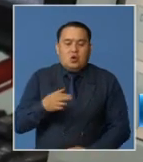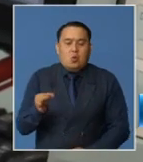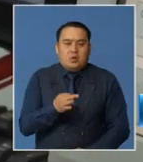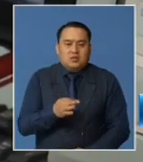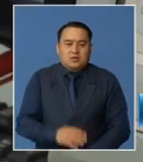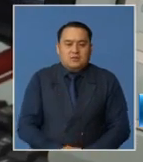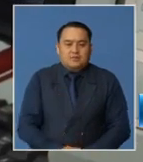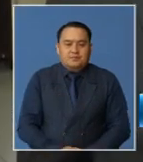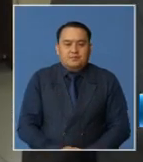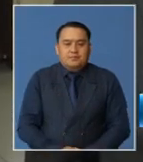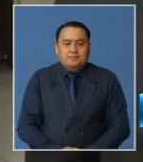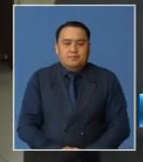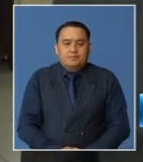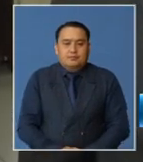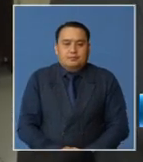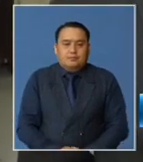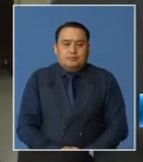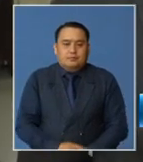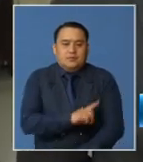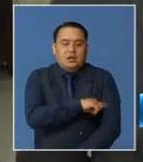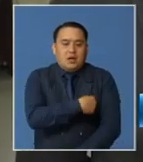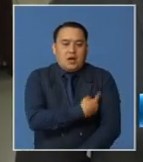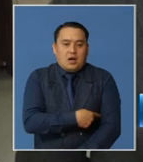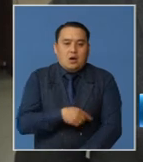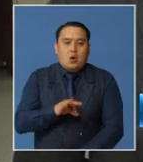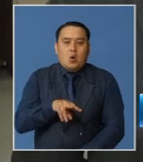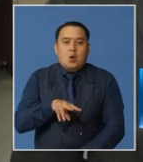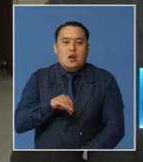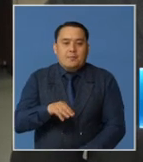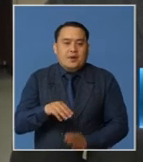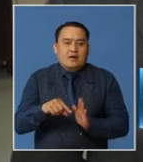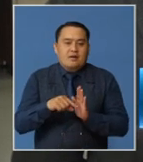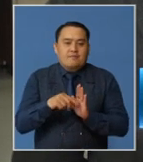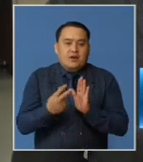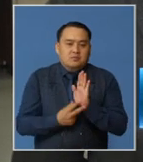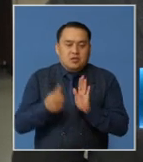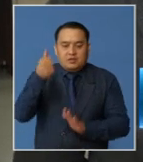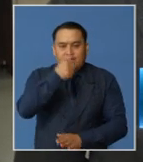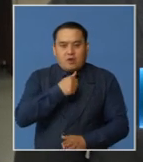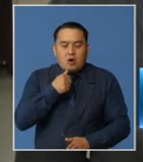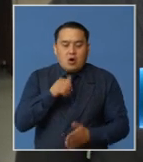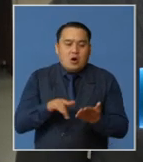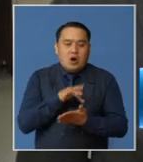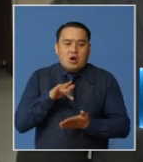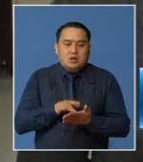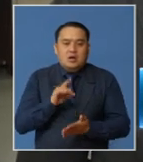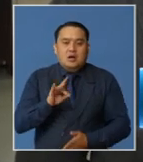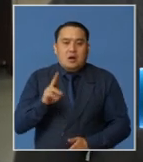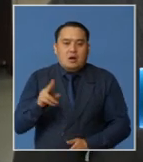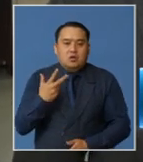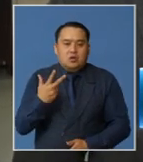области. Клиника диагностической лаборатории «Олимп» работает в 18 городах республики, в 3